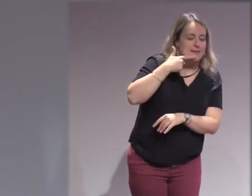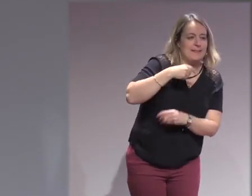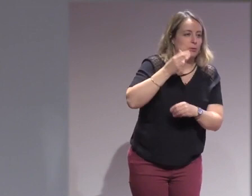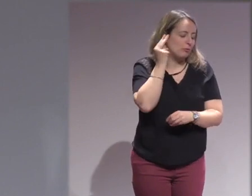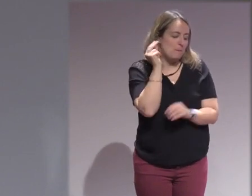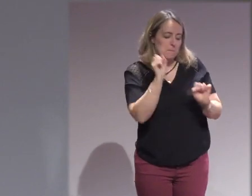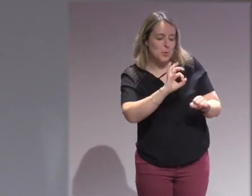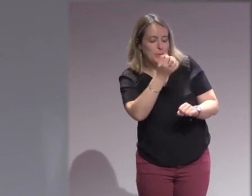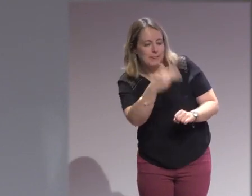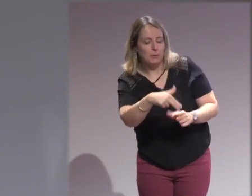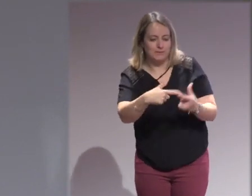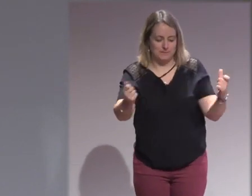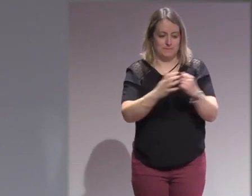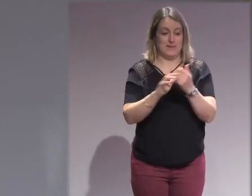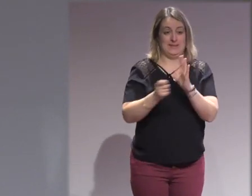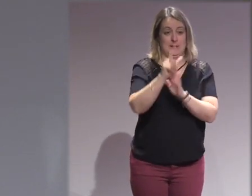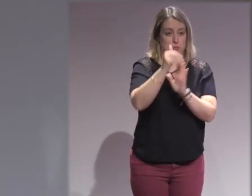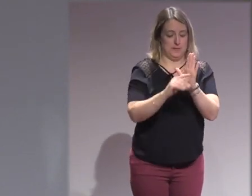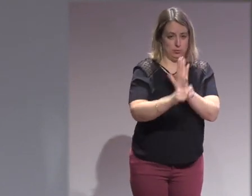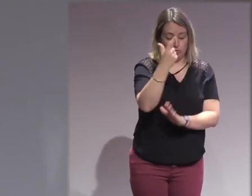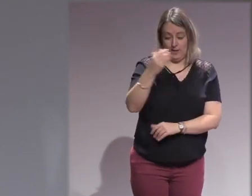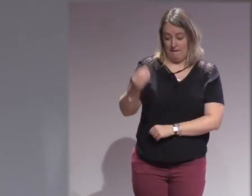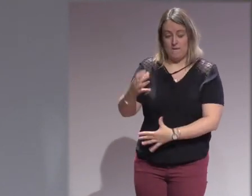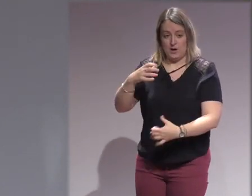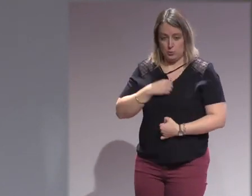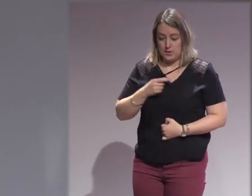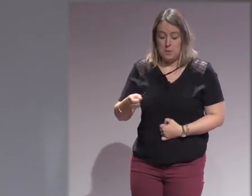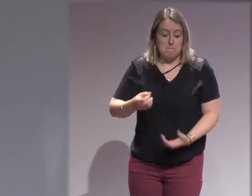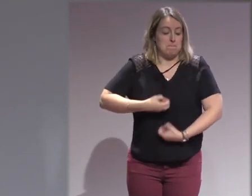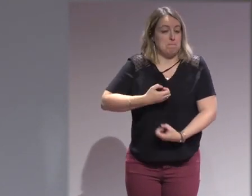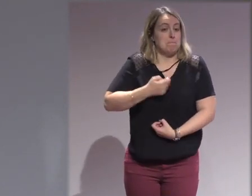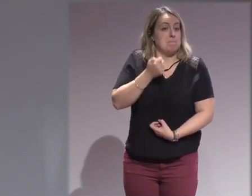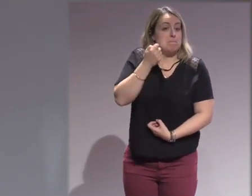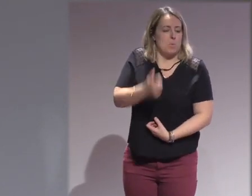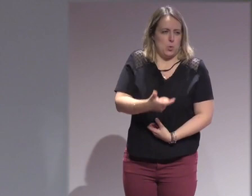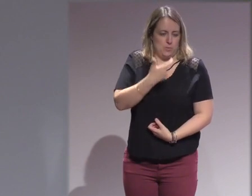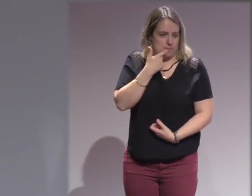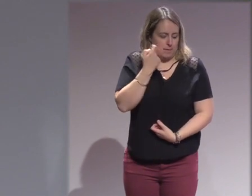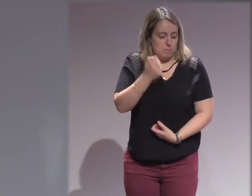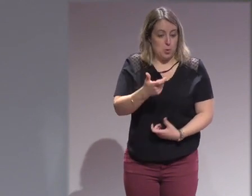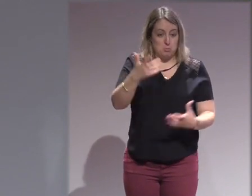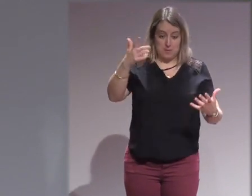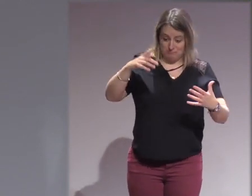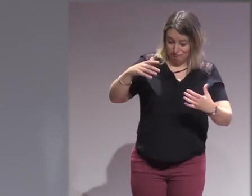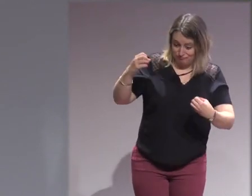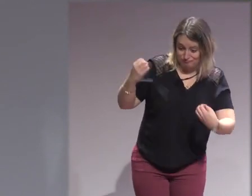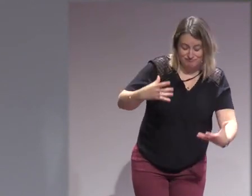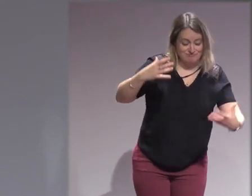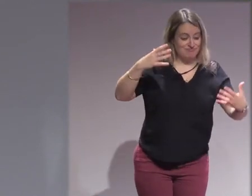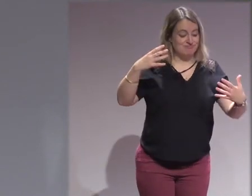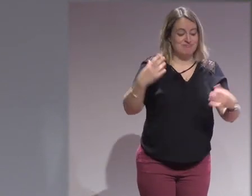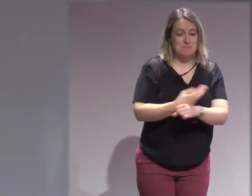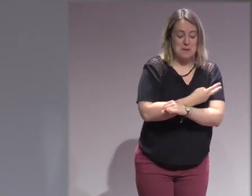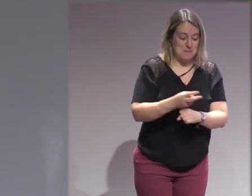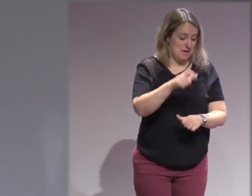de gays. Puisqu'à cette époque-là, les personnes adoptées n'avaient encore pas beaucoup la parole dans l'espace public. Mais là, soudainement, les